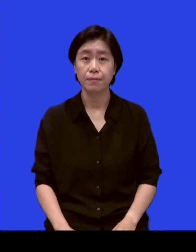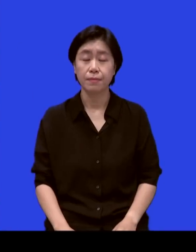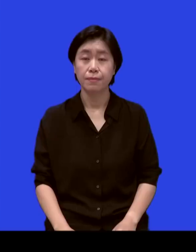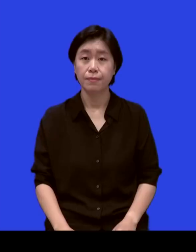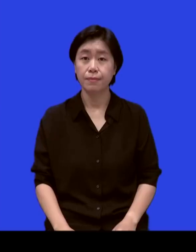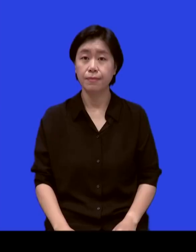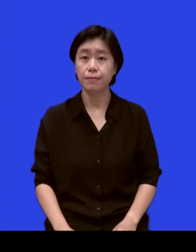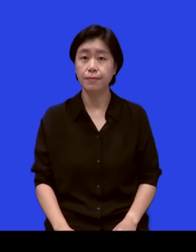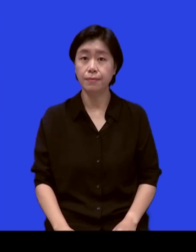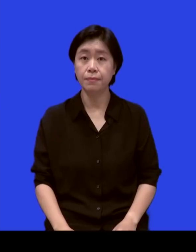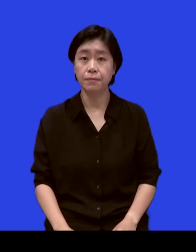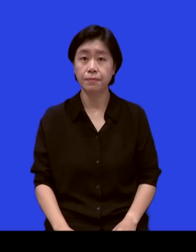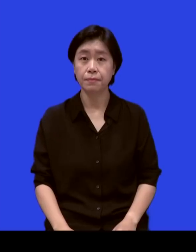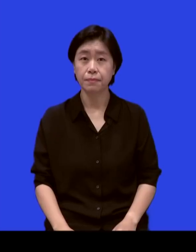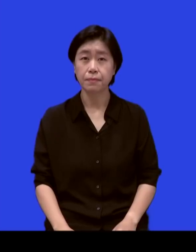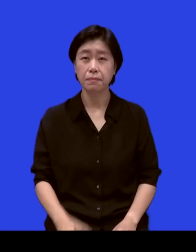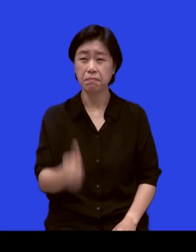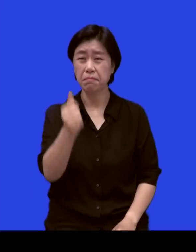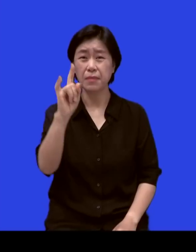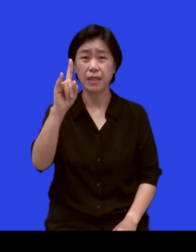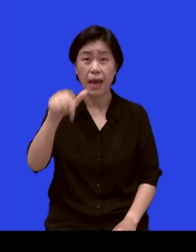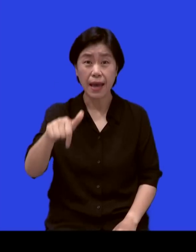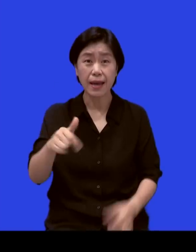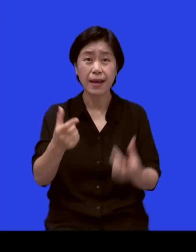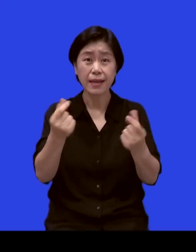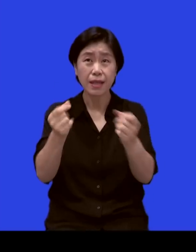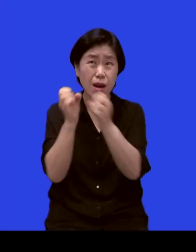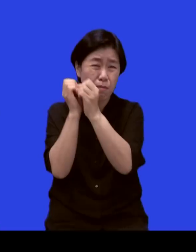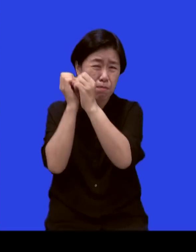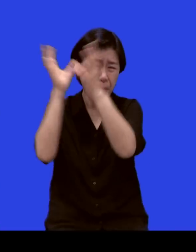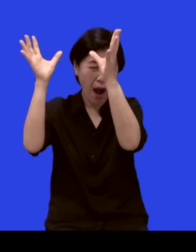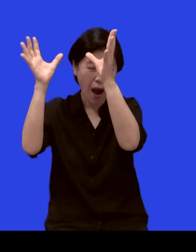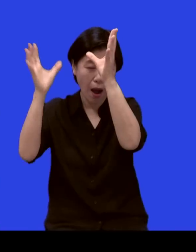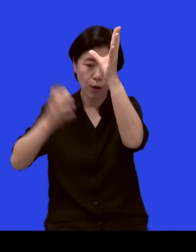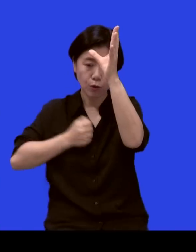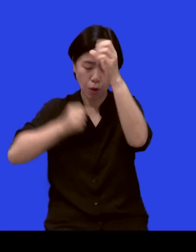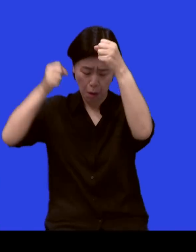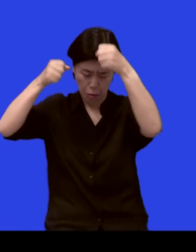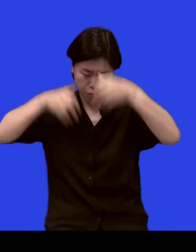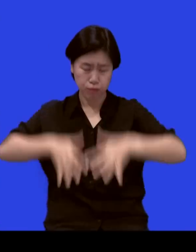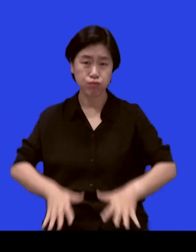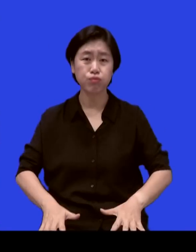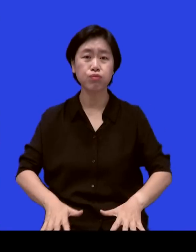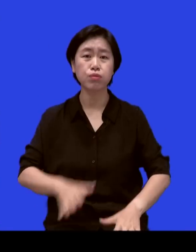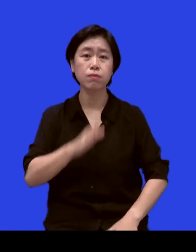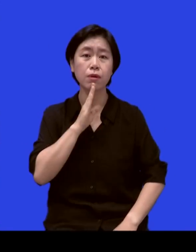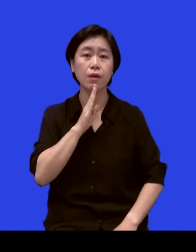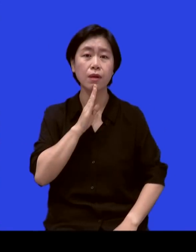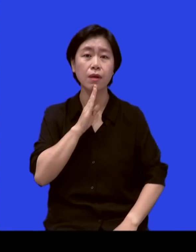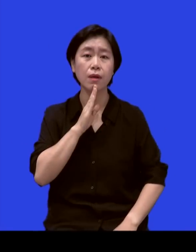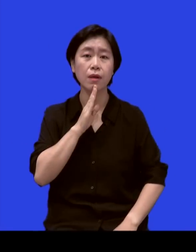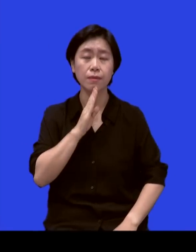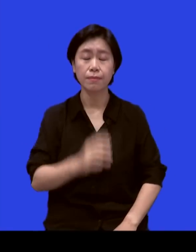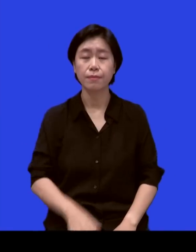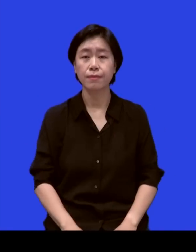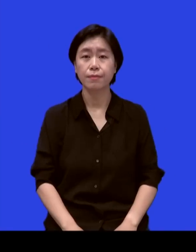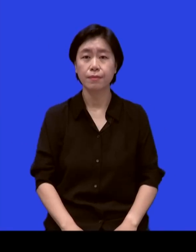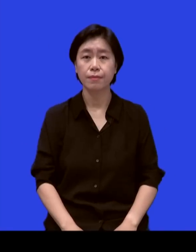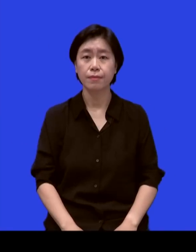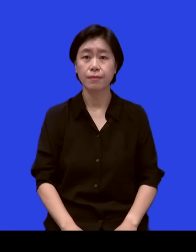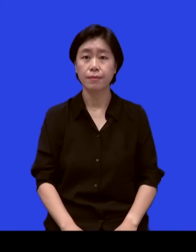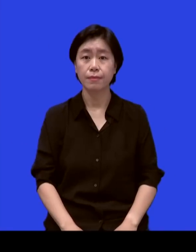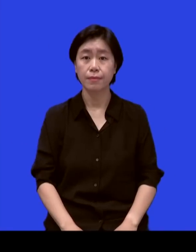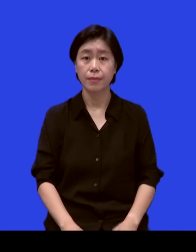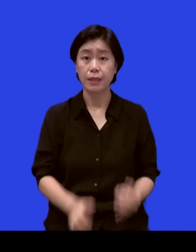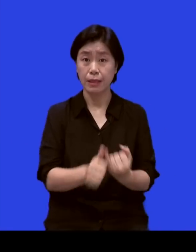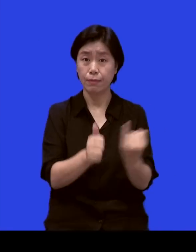거의 뭐 핵폭탄 터지는 것처럼 터진다고 그러더라고요. 이 충격은. 근데 이제 저희 집사람도 그때